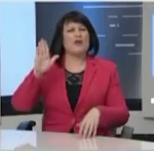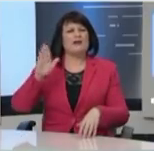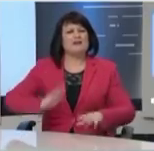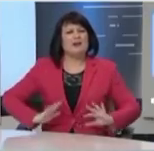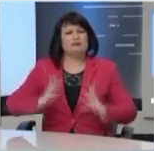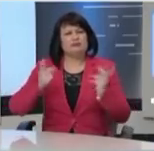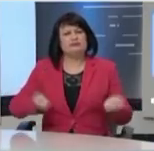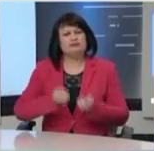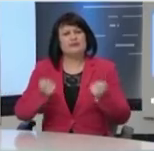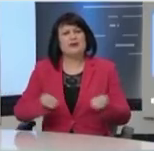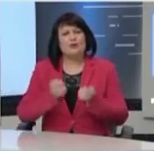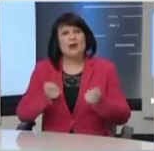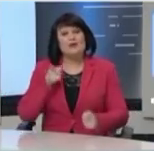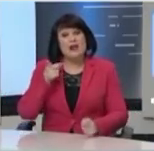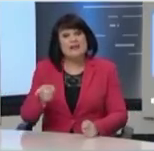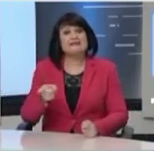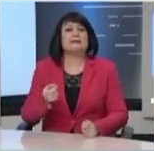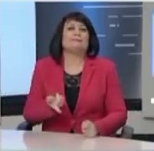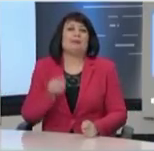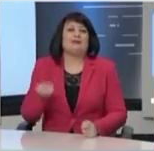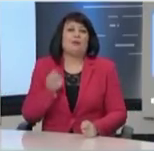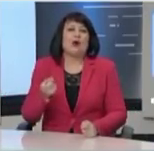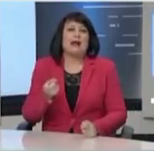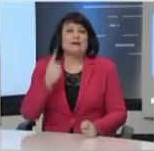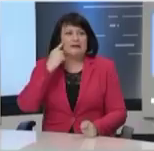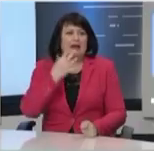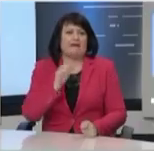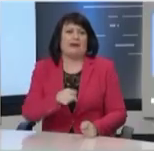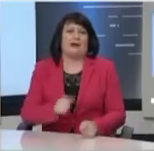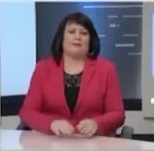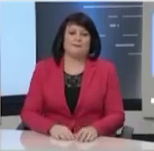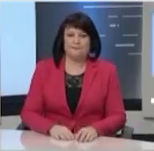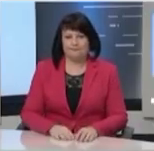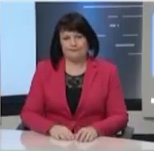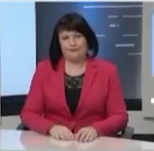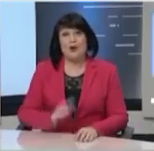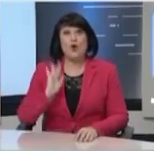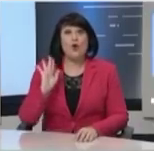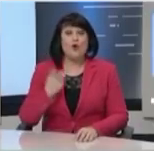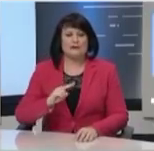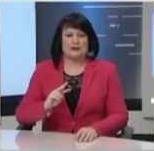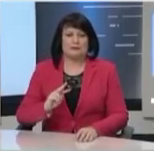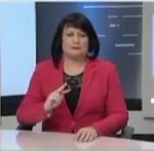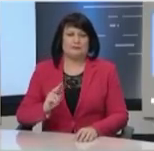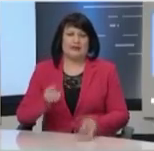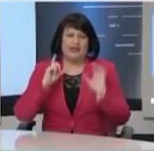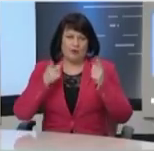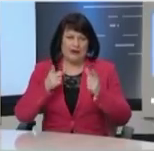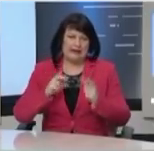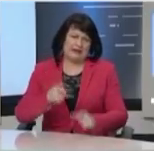και πρακτικής. Διότι θα έπρεπε να γνωρίζετε ότι όταν η αξιωματική αντιπολίτευση